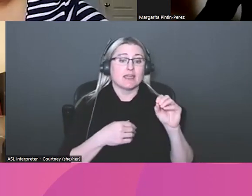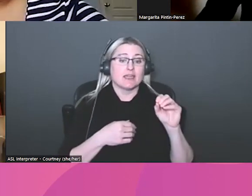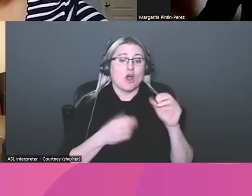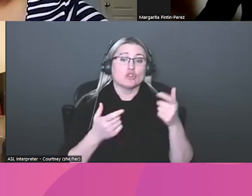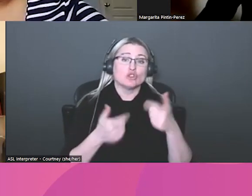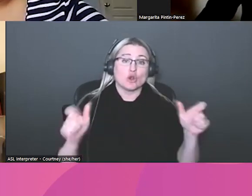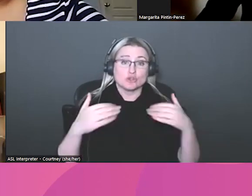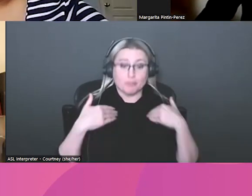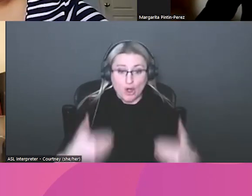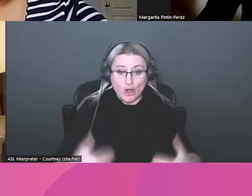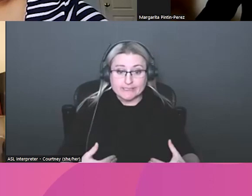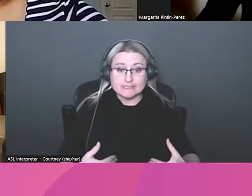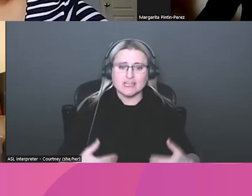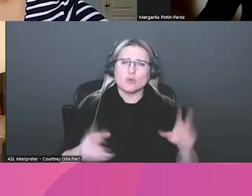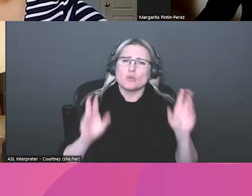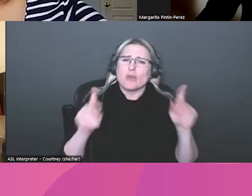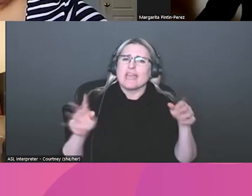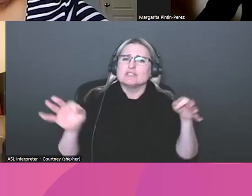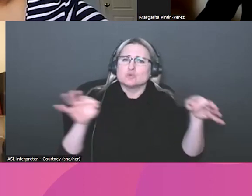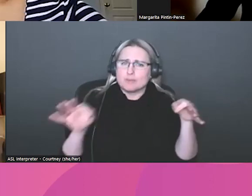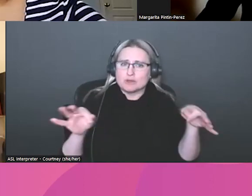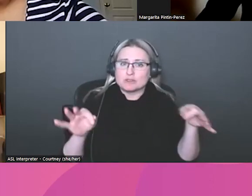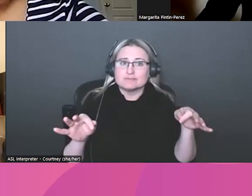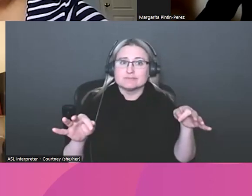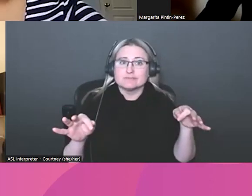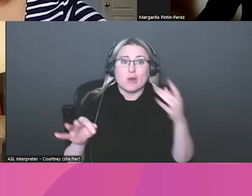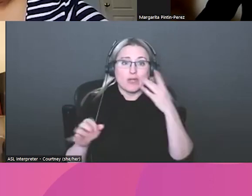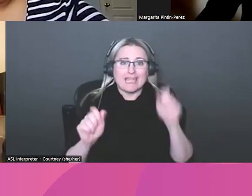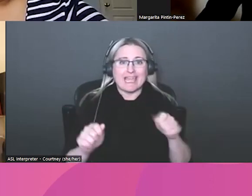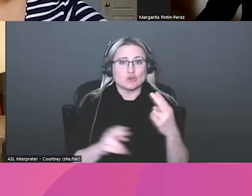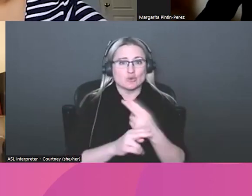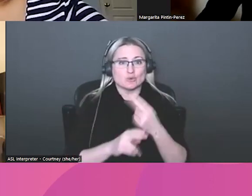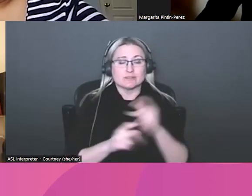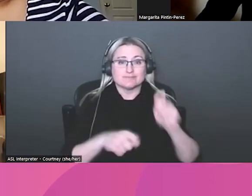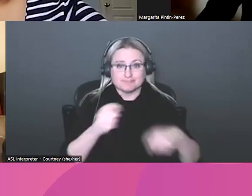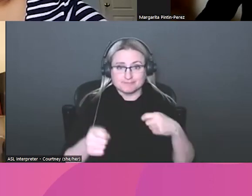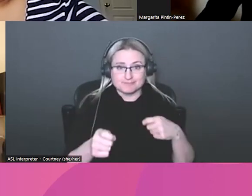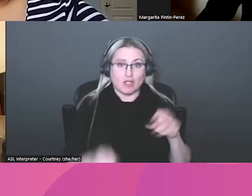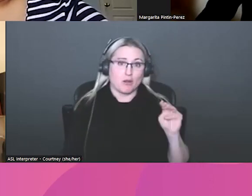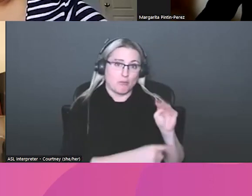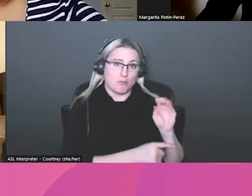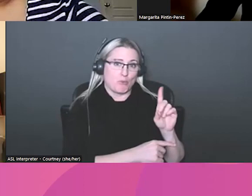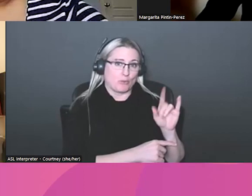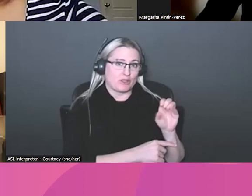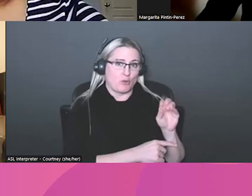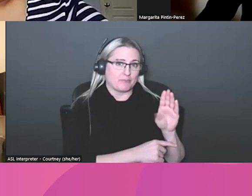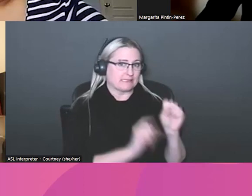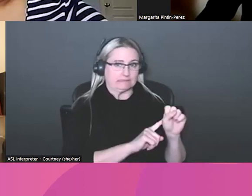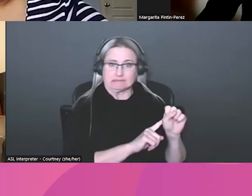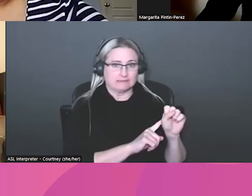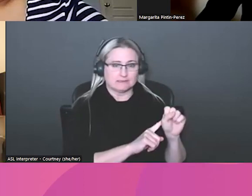corpulence, ce sont de beaux mots, de bons mots qu'on peut utiliser au lieu de obèse ou obésité